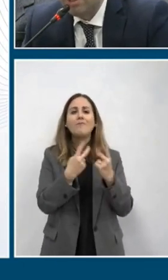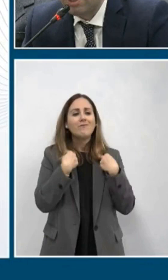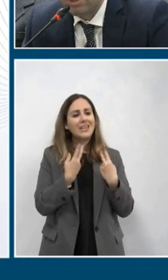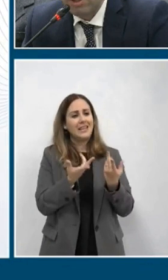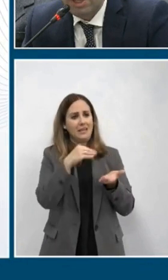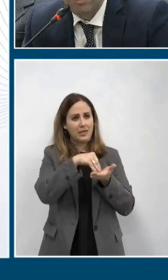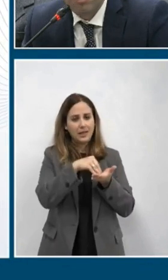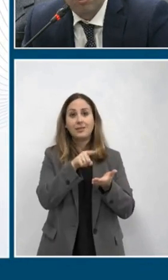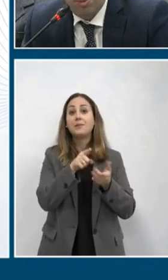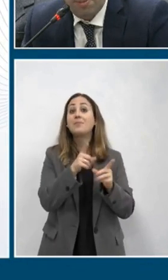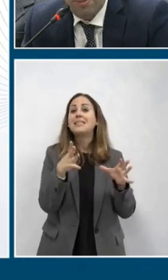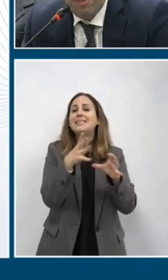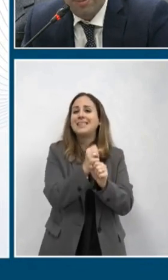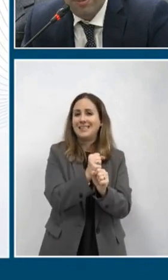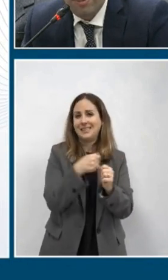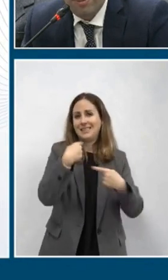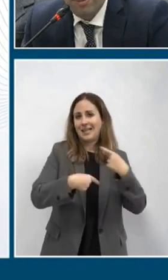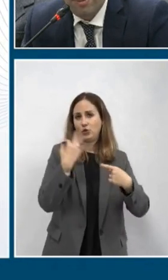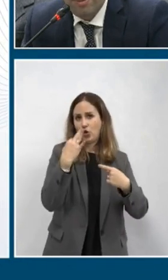sintesi tradizionale